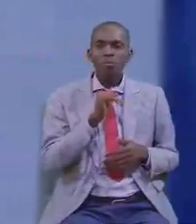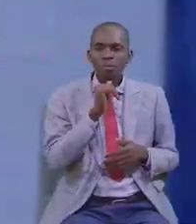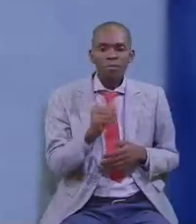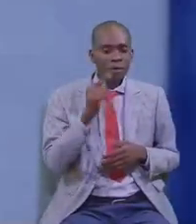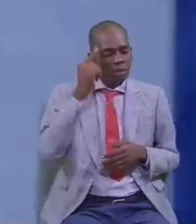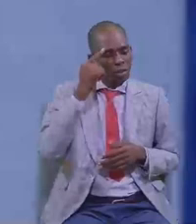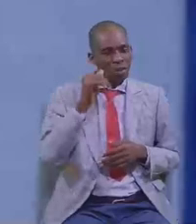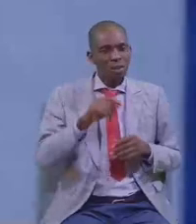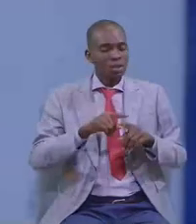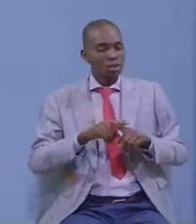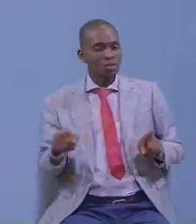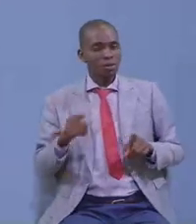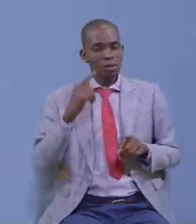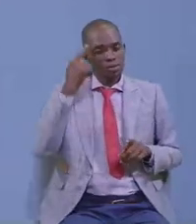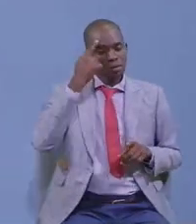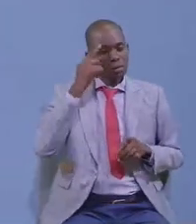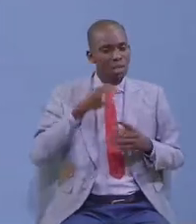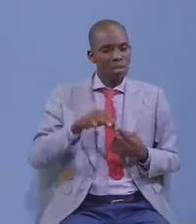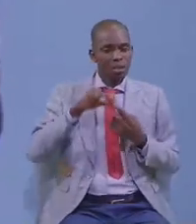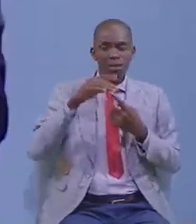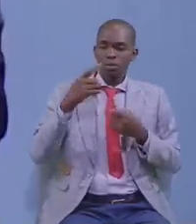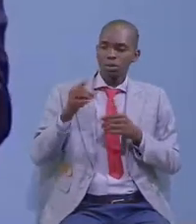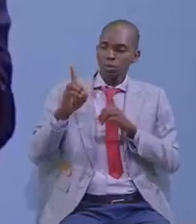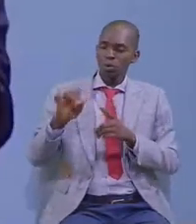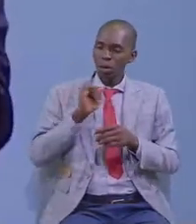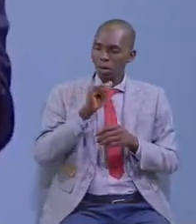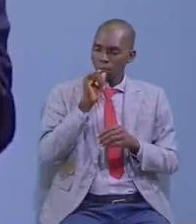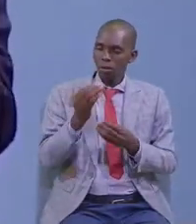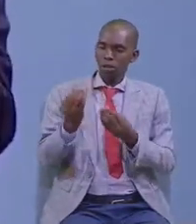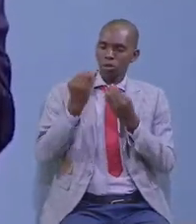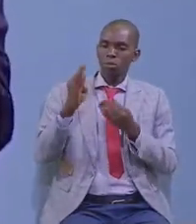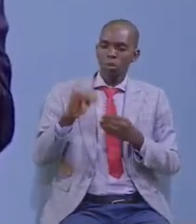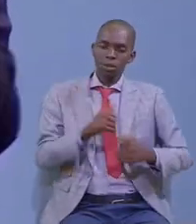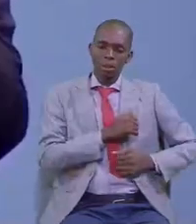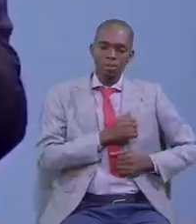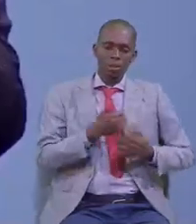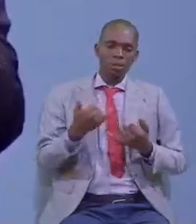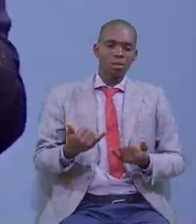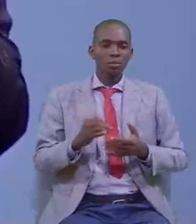Je ne vais plus penser différemment autre que ce que l'armée veut que je pense.